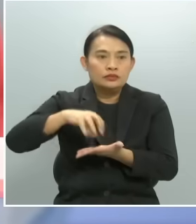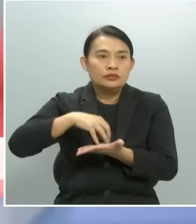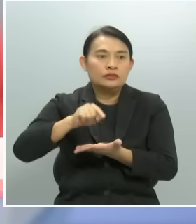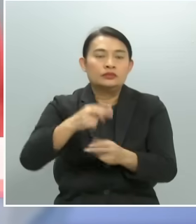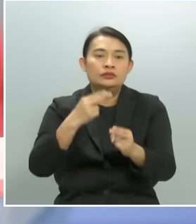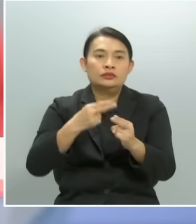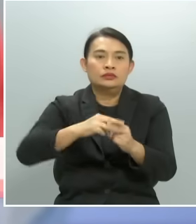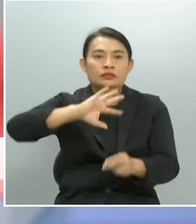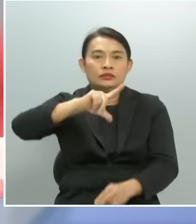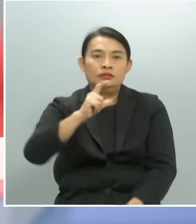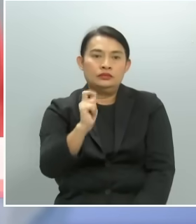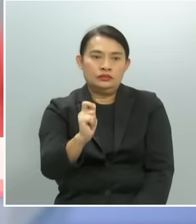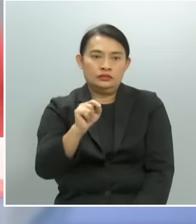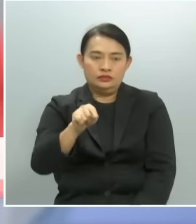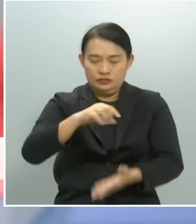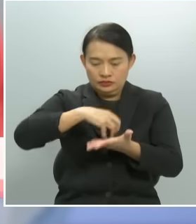ชอ